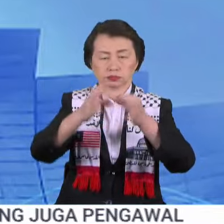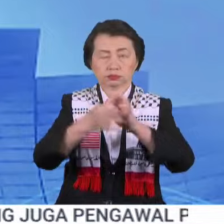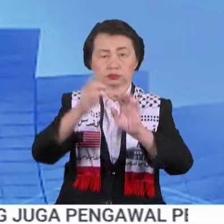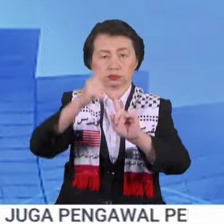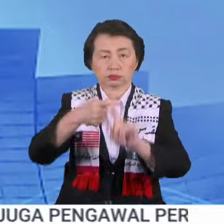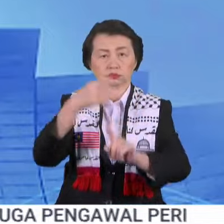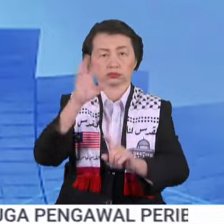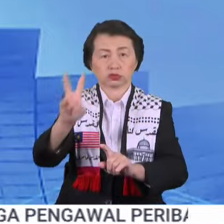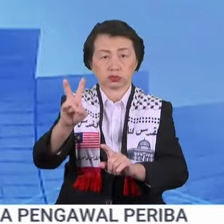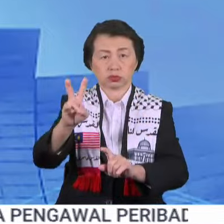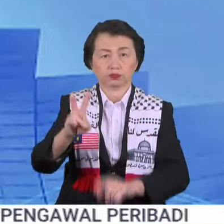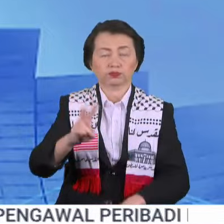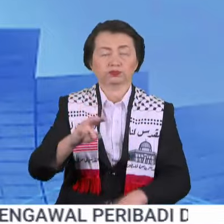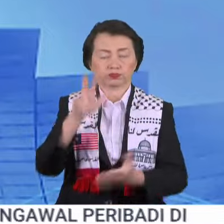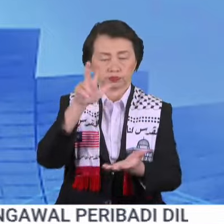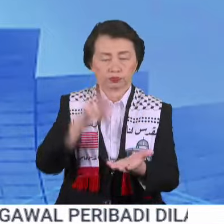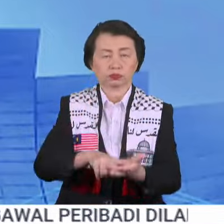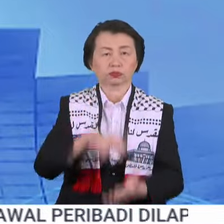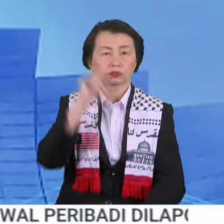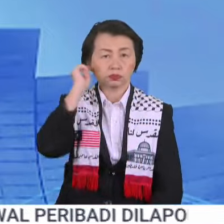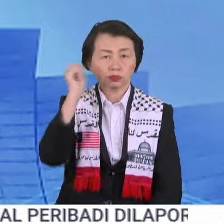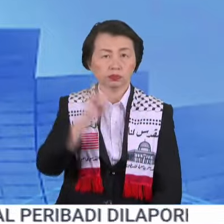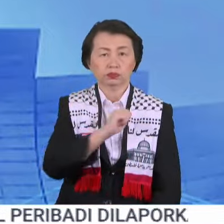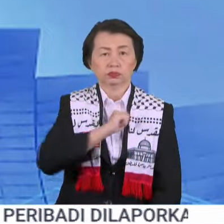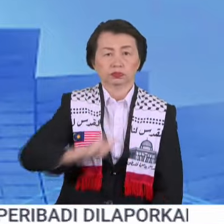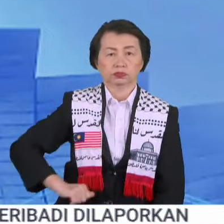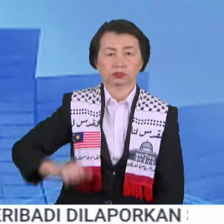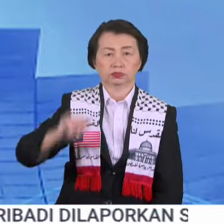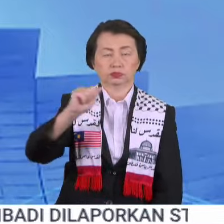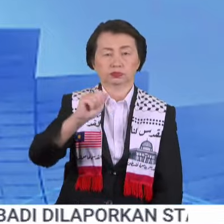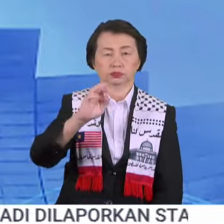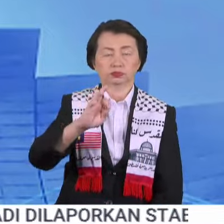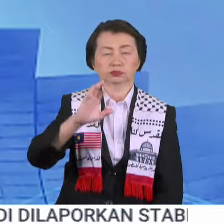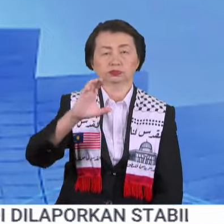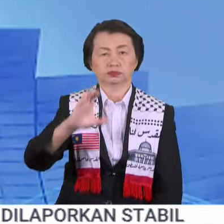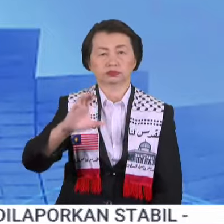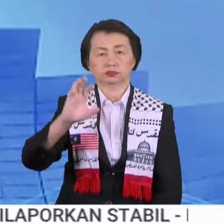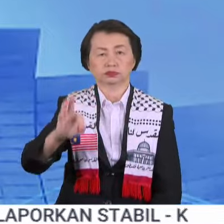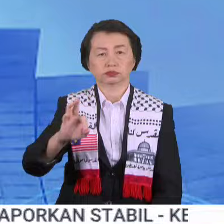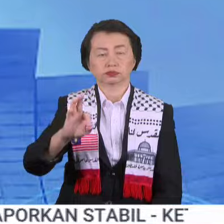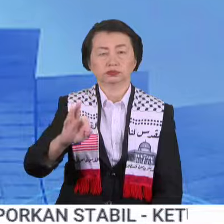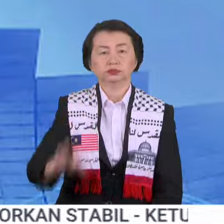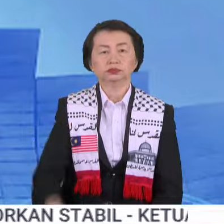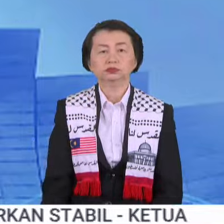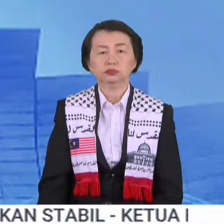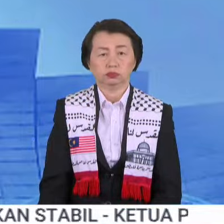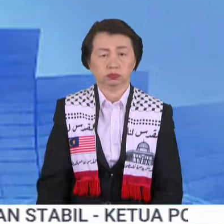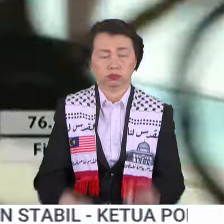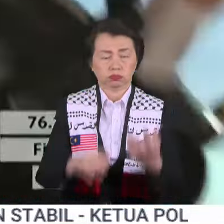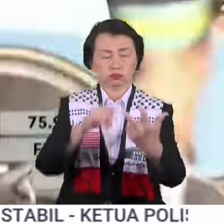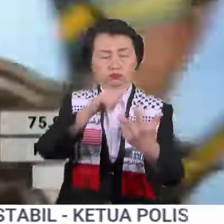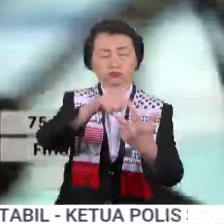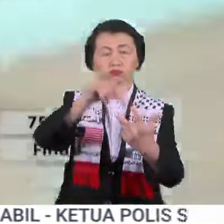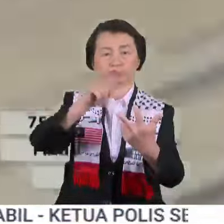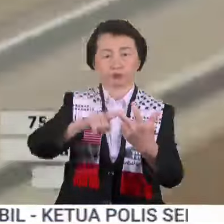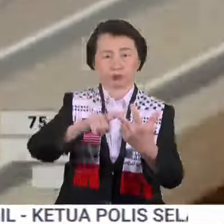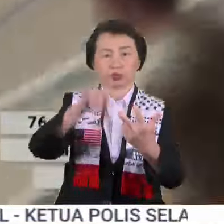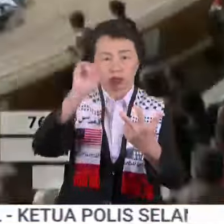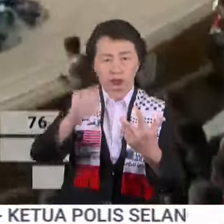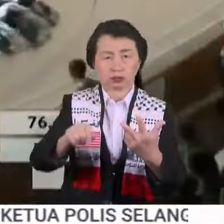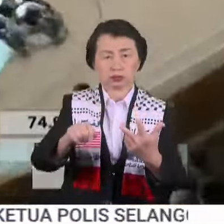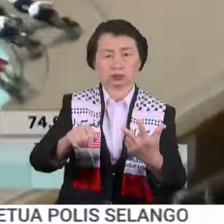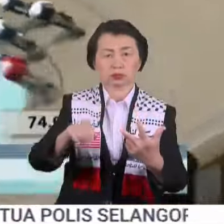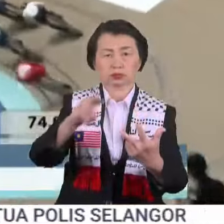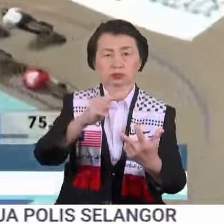itu disahkan Setiausaha Agung Persekutuan Berbasikal ASEAN AACF Datuk Amarjit Singh Gill. 2 lagi pelumba yang layak